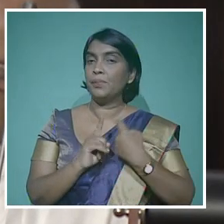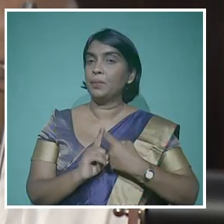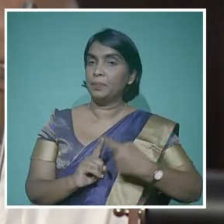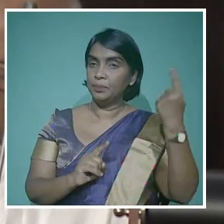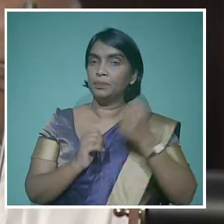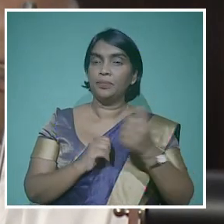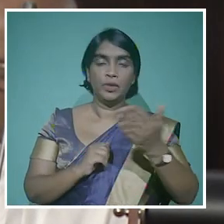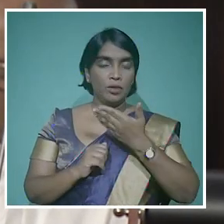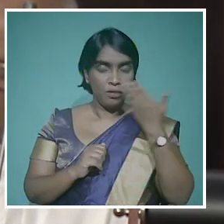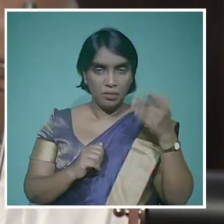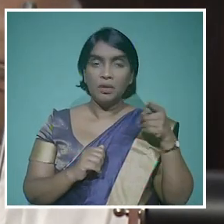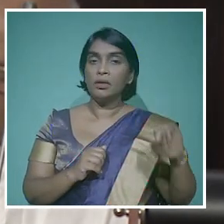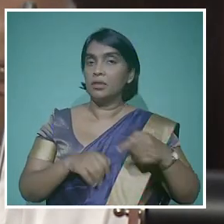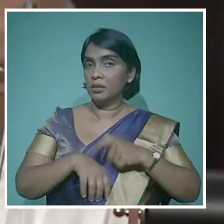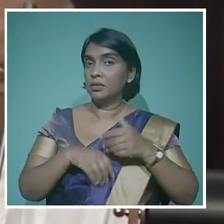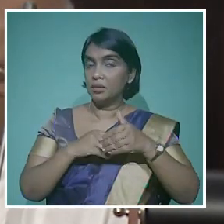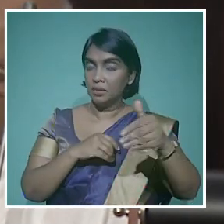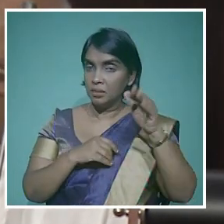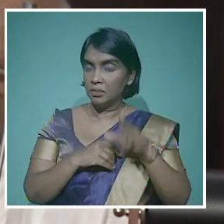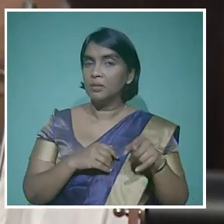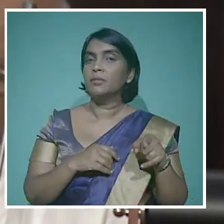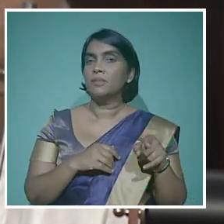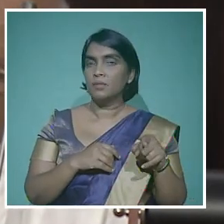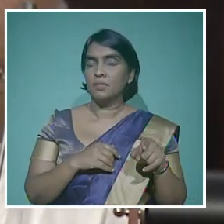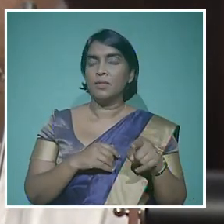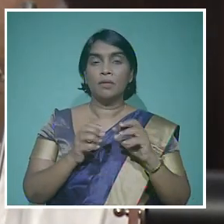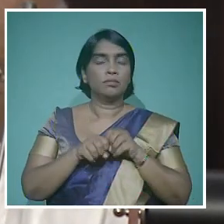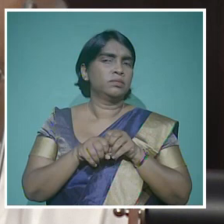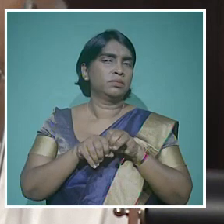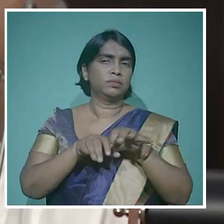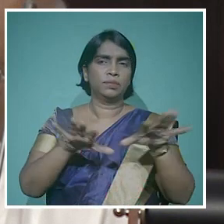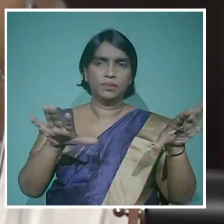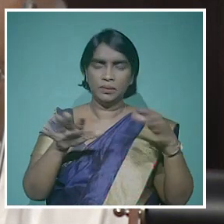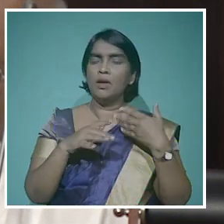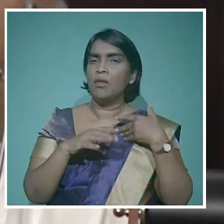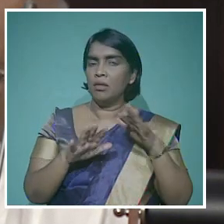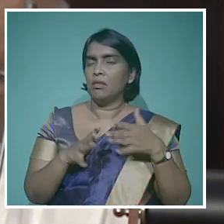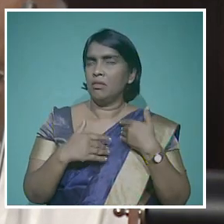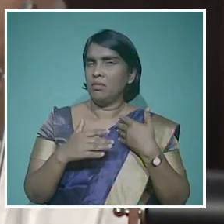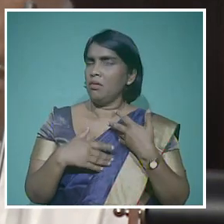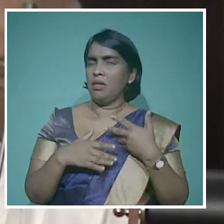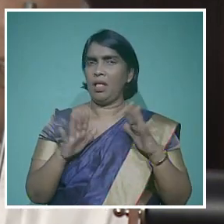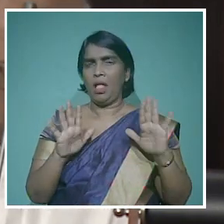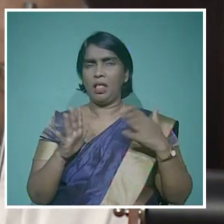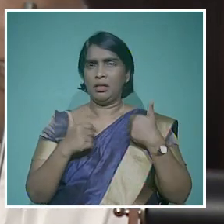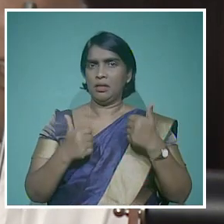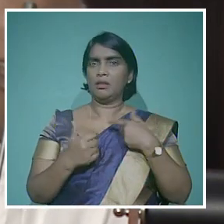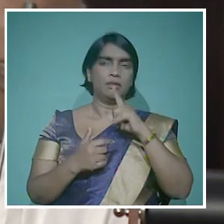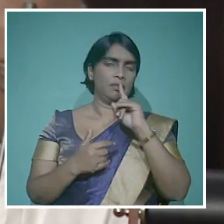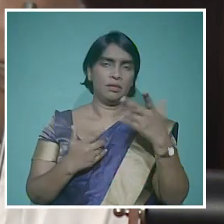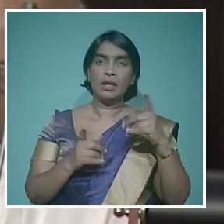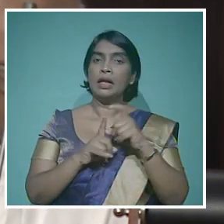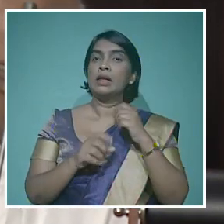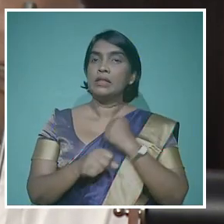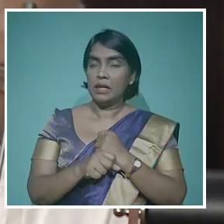ඇති කරන්න පුළුවන්. මේ කාලේ ඇති වුණේ ව්‍යාප්ත කිරීම ගැන මම සෑහීමකටපත් වෙන්නේ නැහැ. එබැවින්